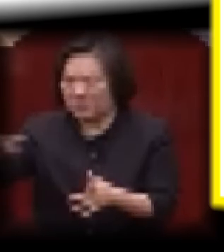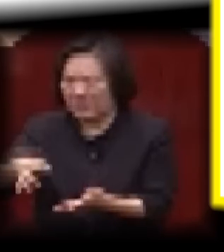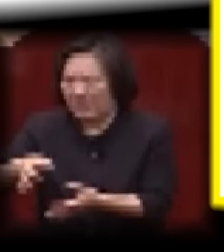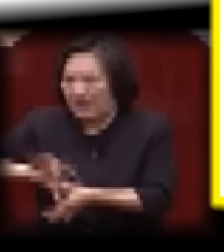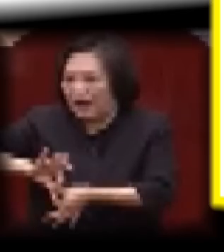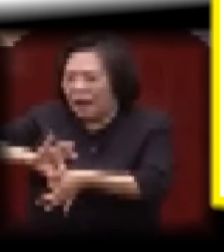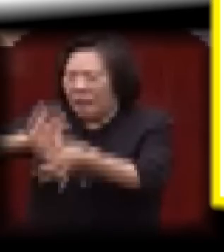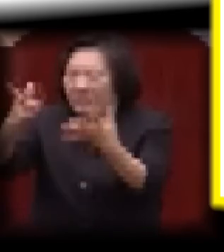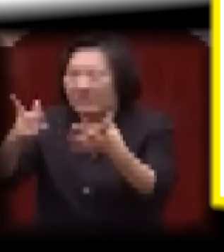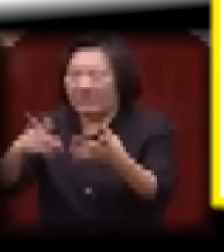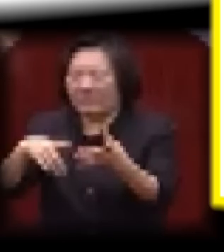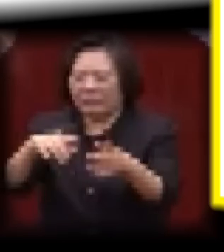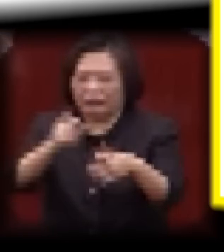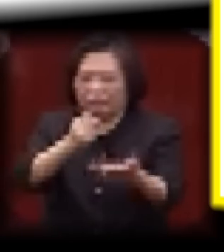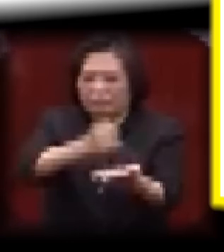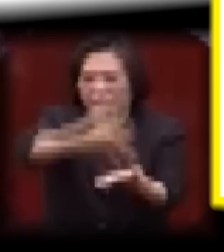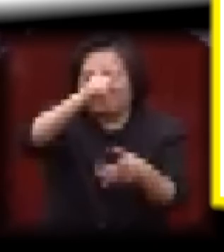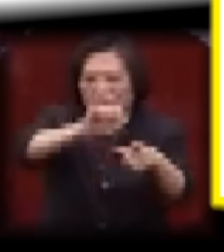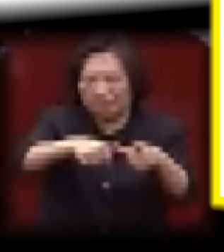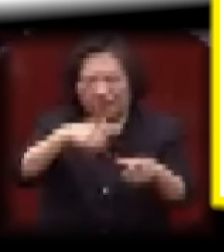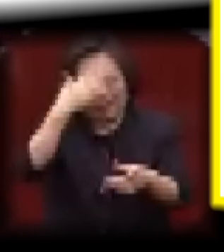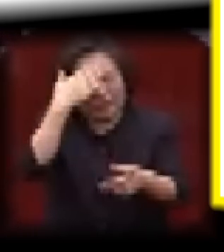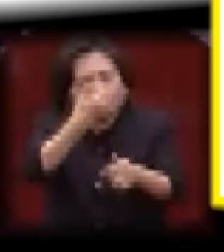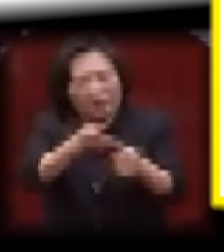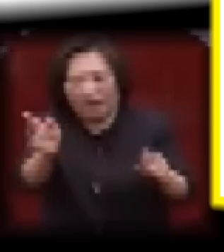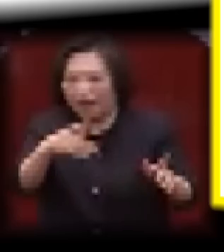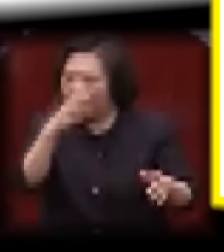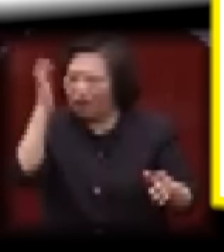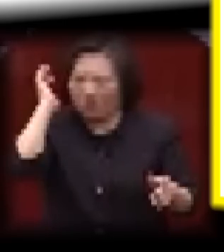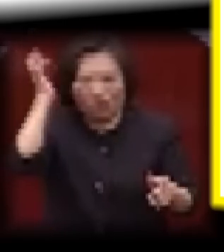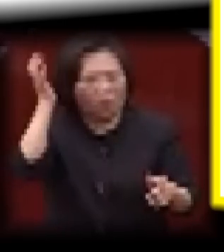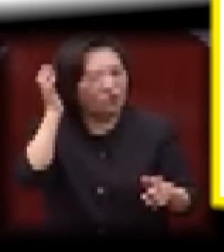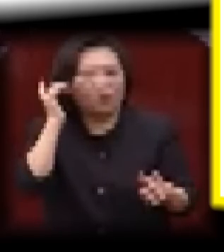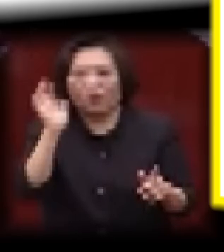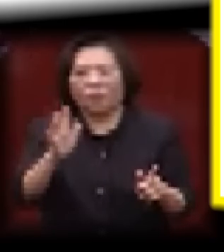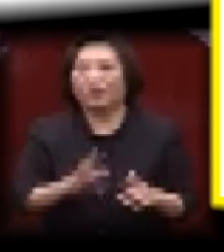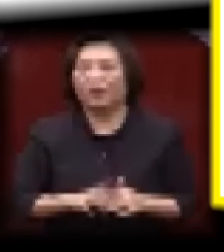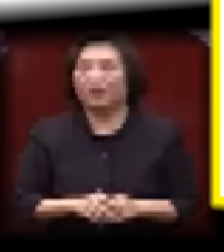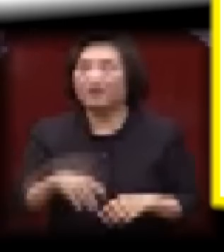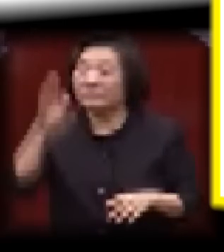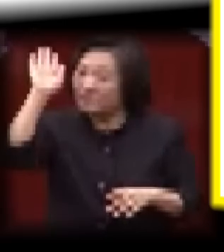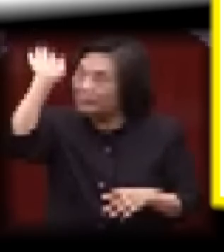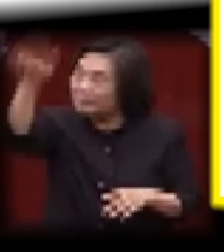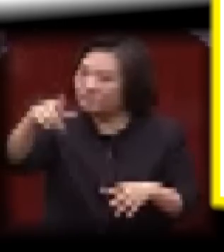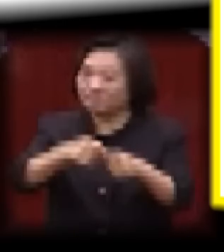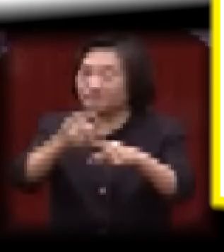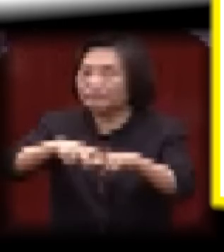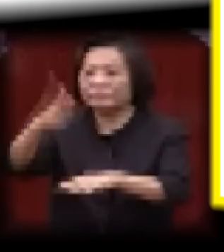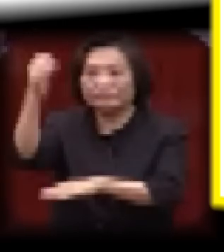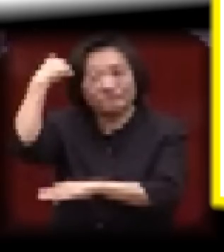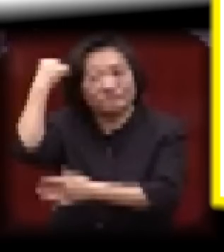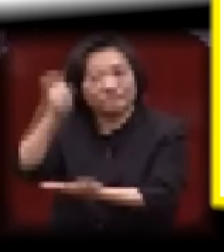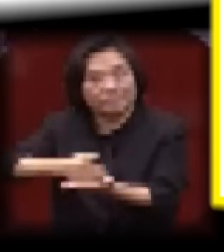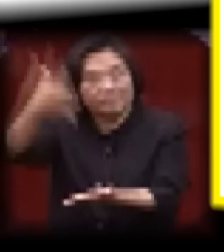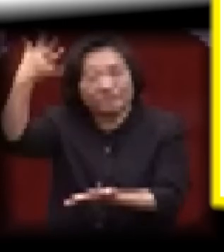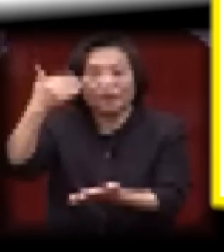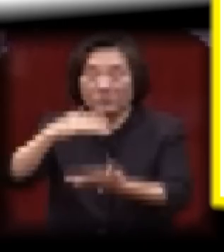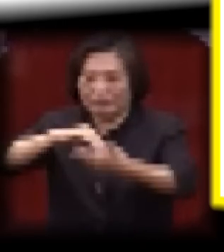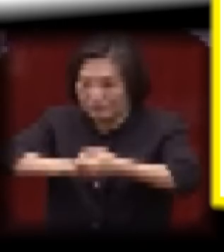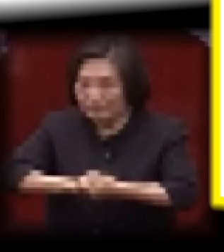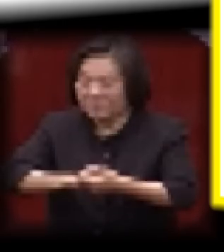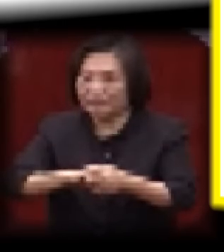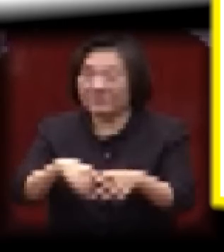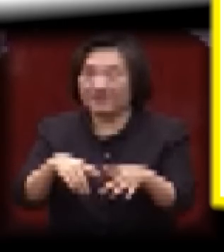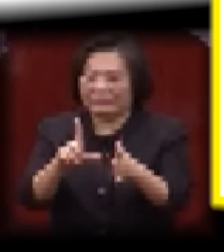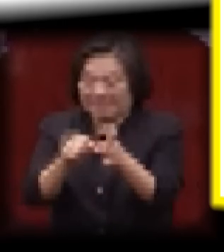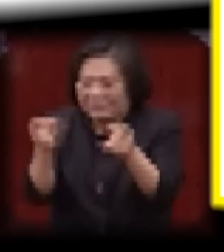成困扰了。所以我们在思考说，我们将来整个公宅的预算在编列的时候跟执行了时